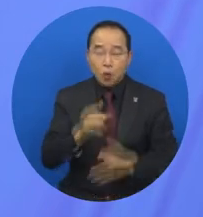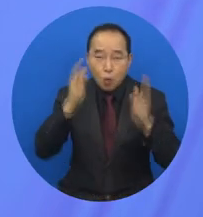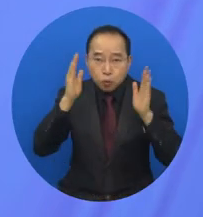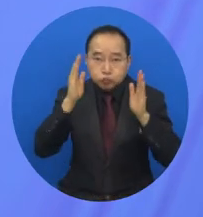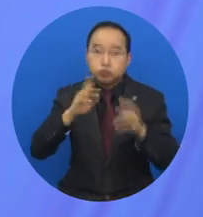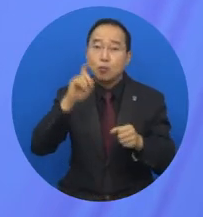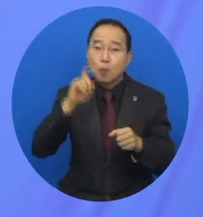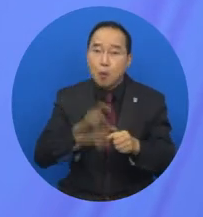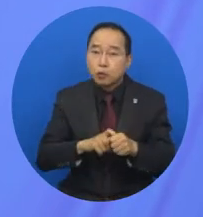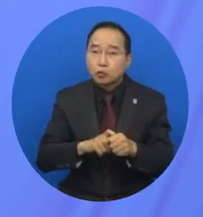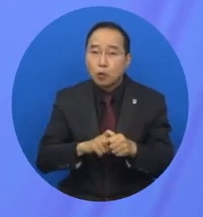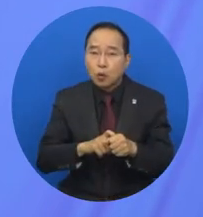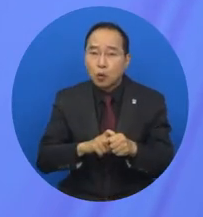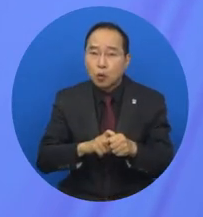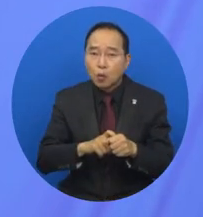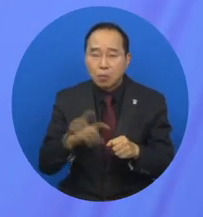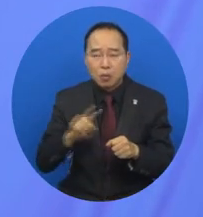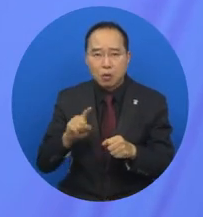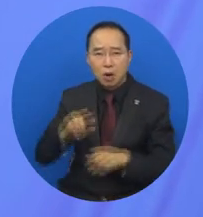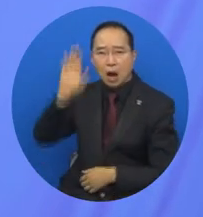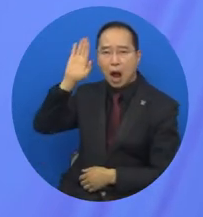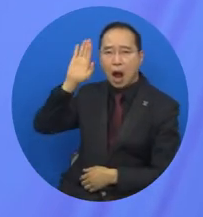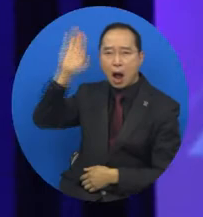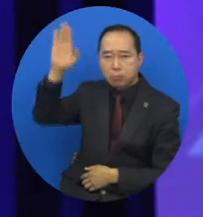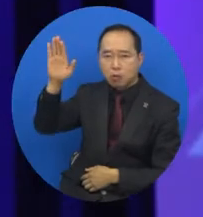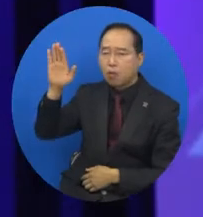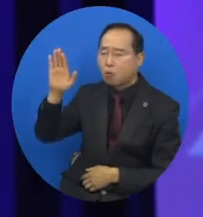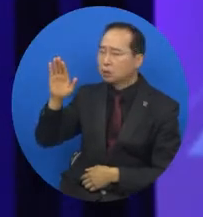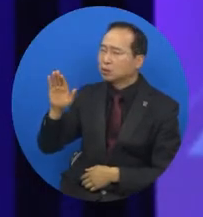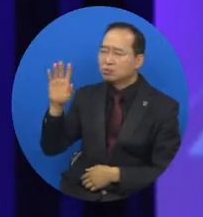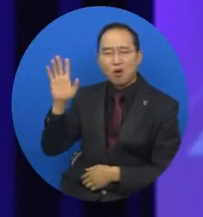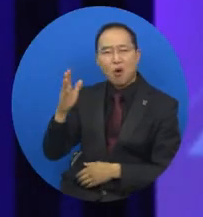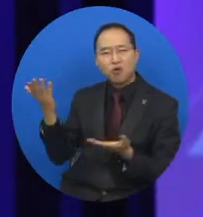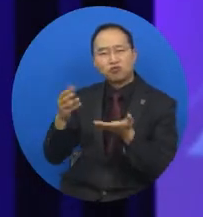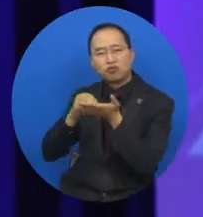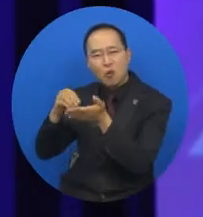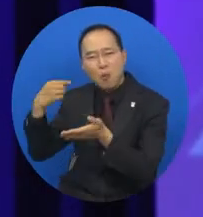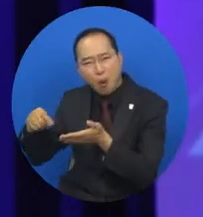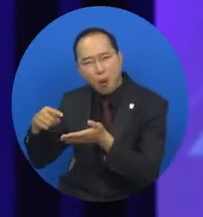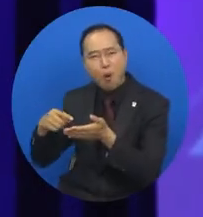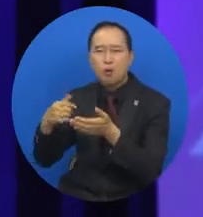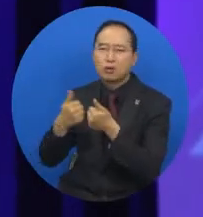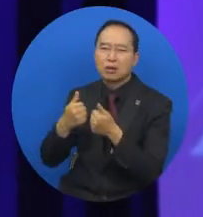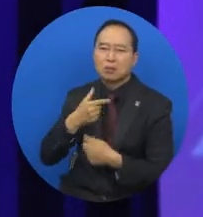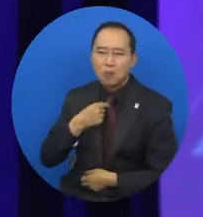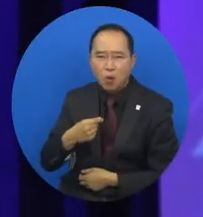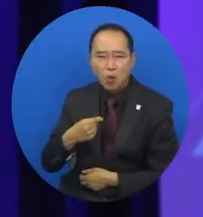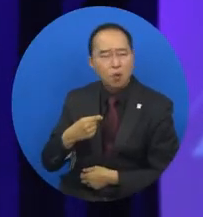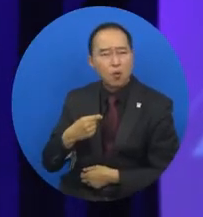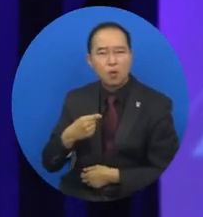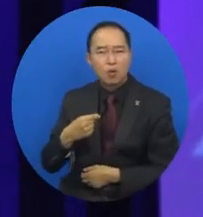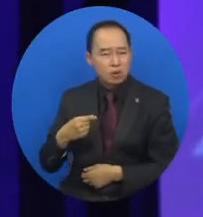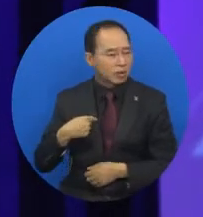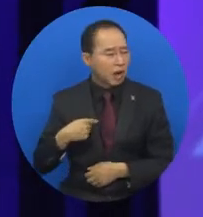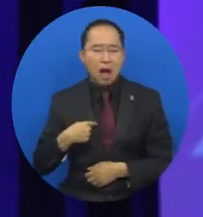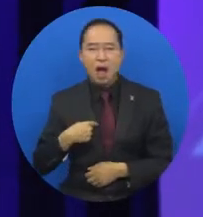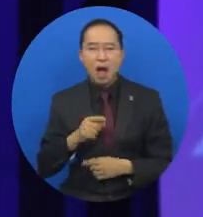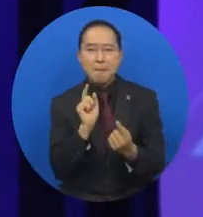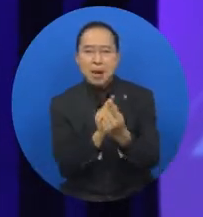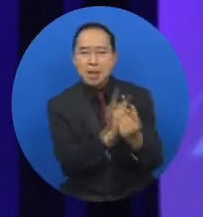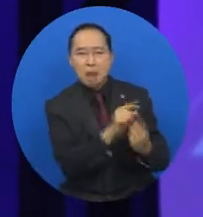사실은 이 수업의 목적이 의도가 진로 교육의 상담과 이들이